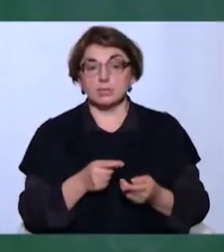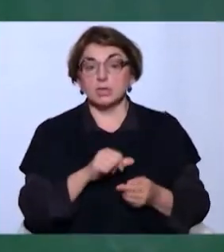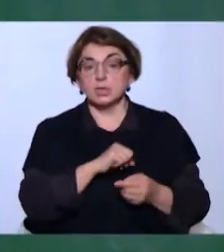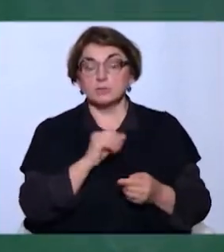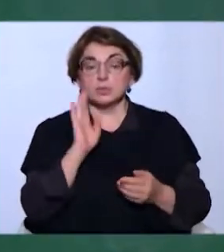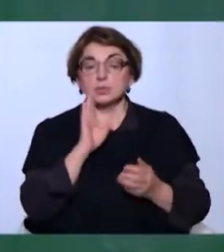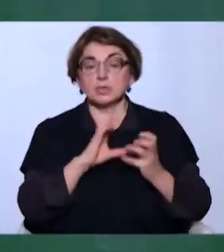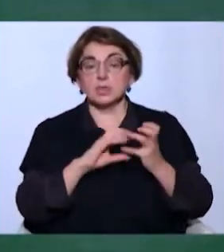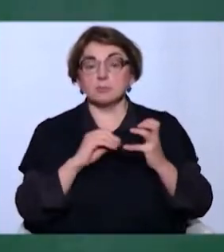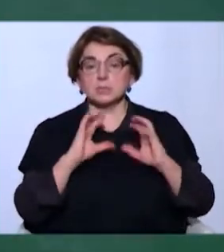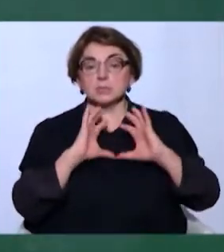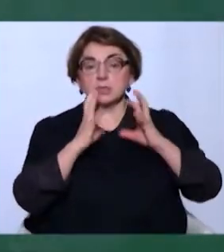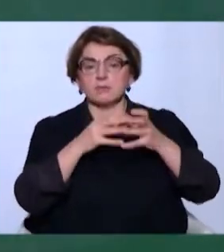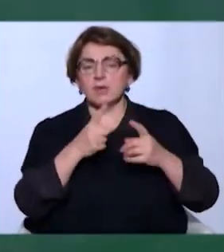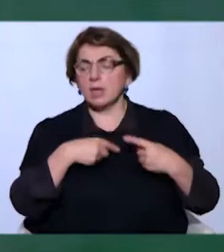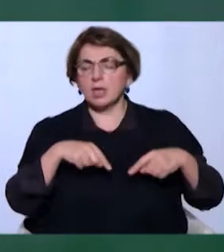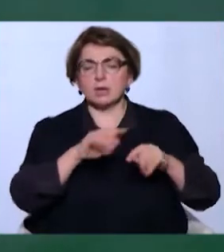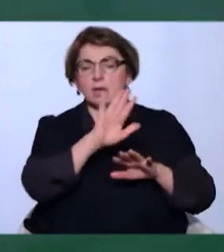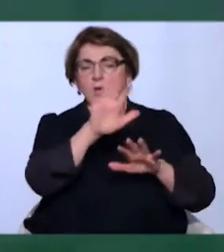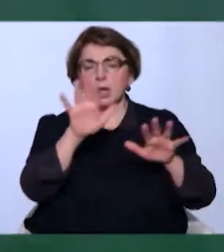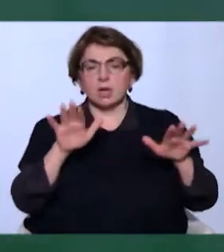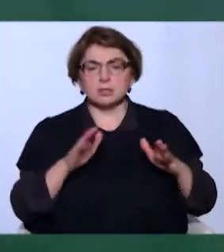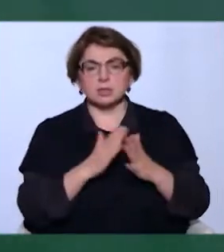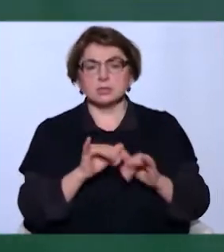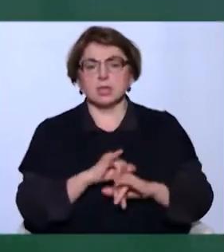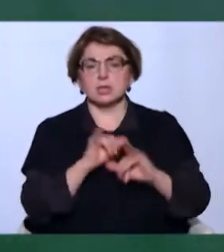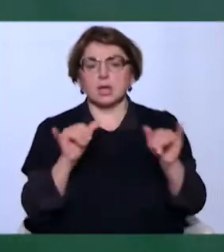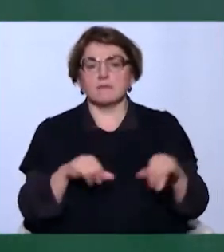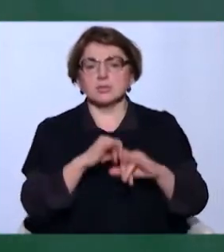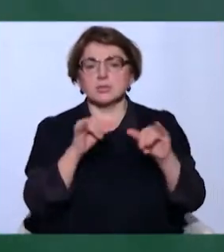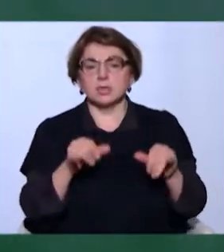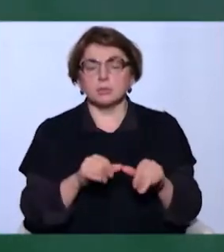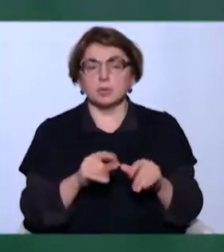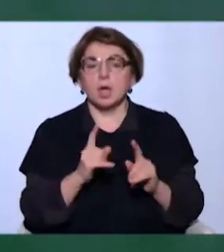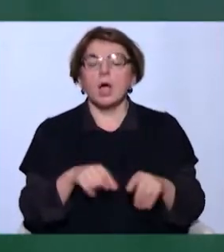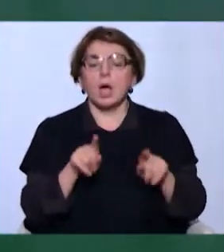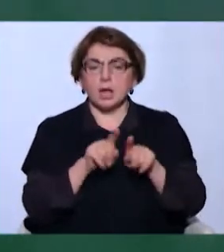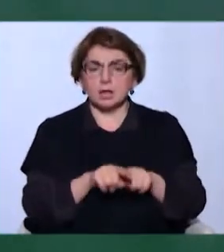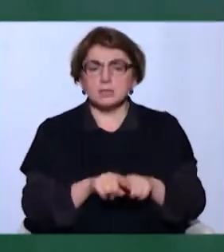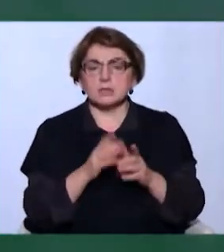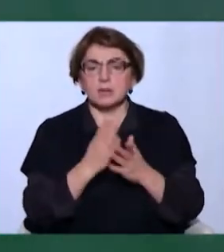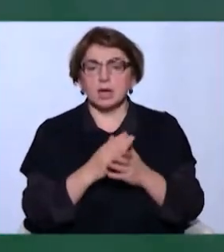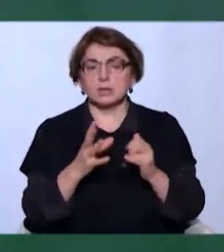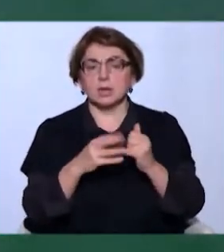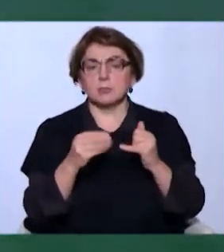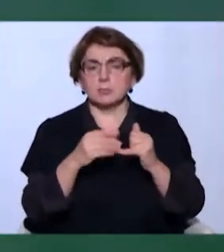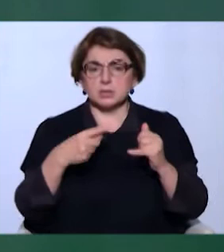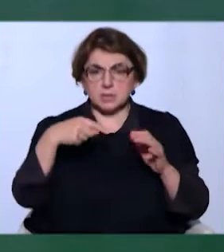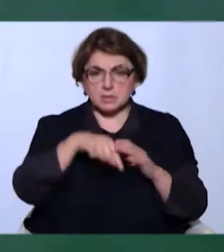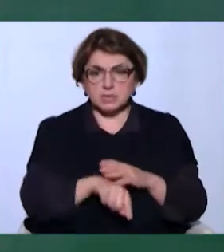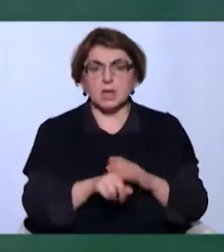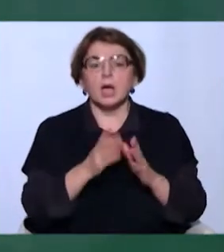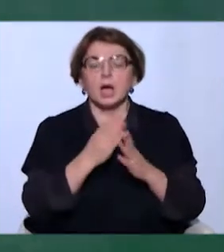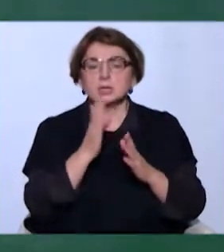დედამიწის ყველა სარტყელშია, ყველა კლიმატურ სარტყელშია გავრცელებული და არიან როგორც ხმელეთზე, ასევე წყალში,